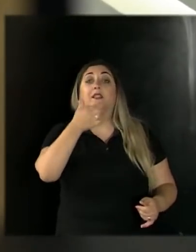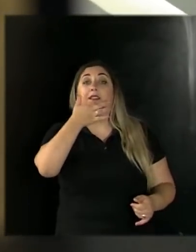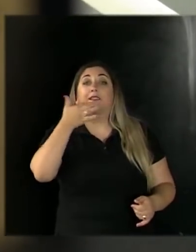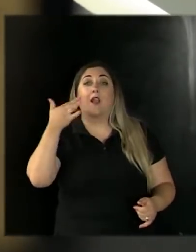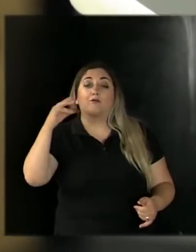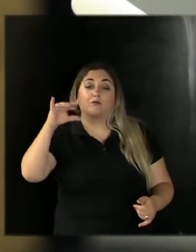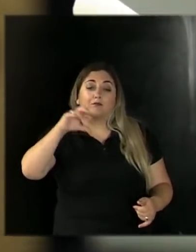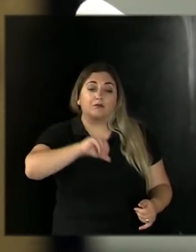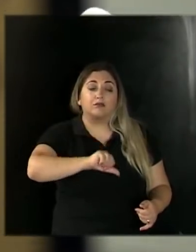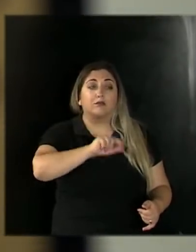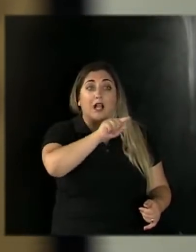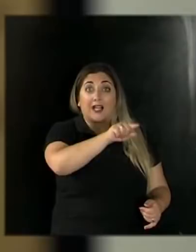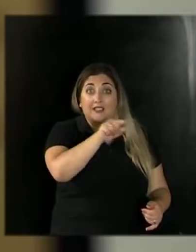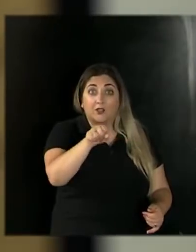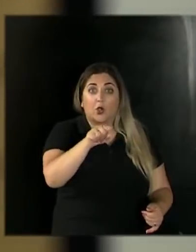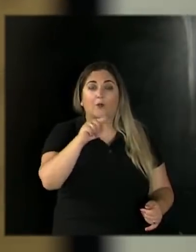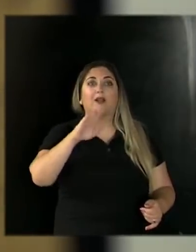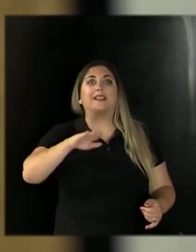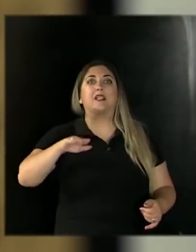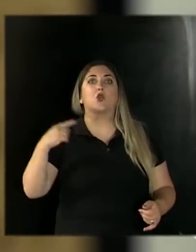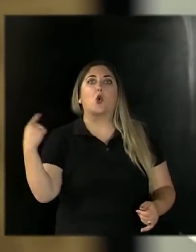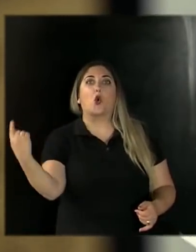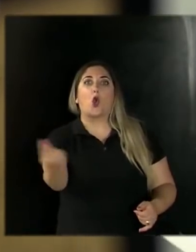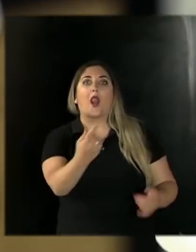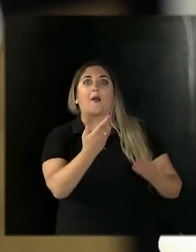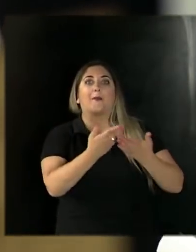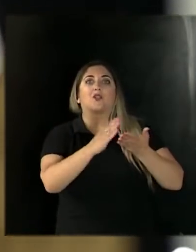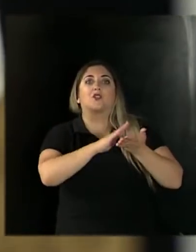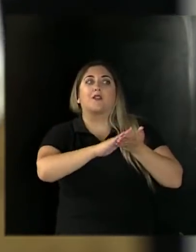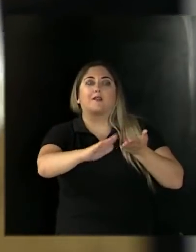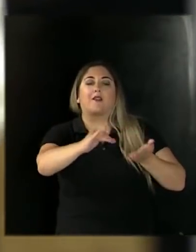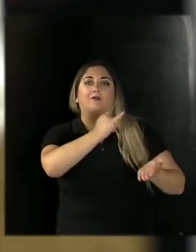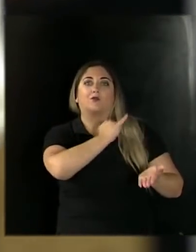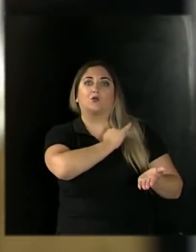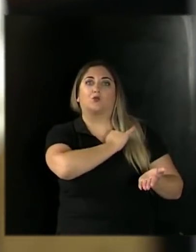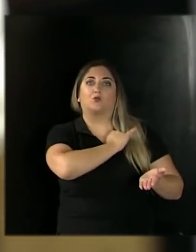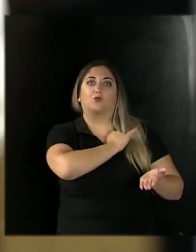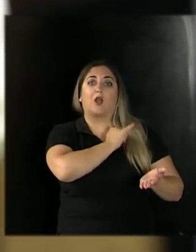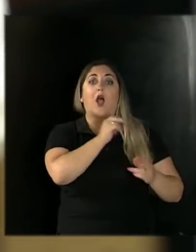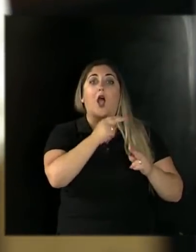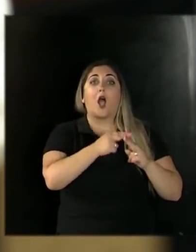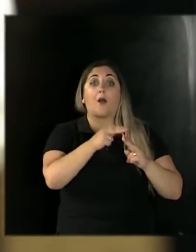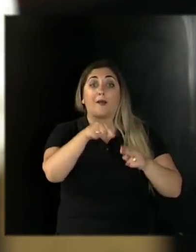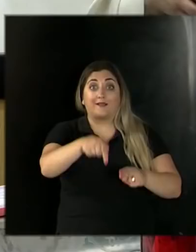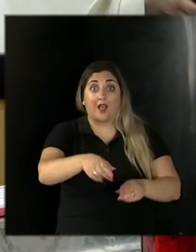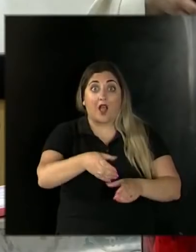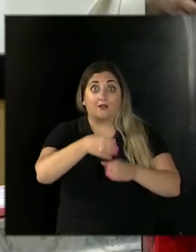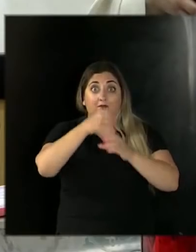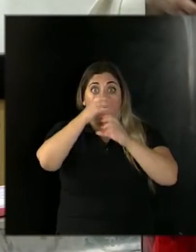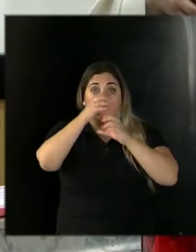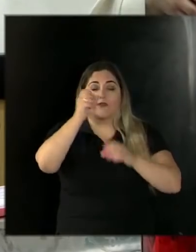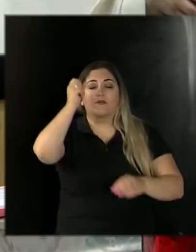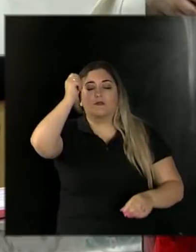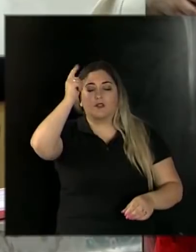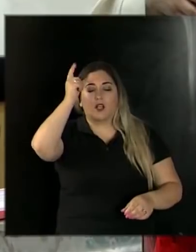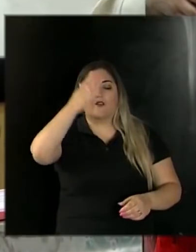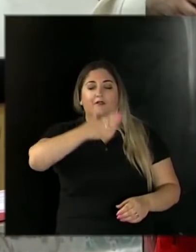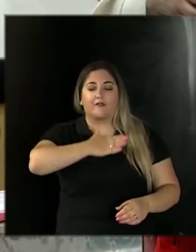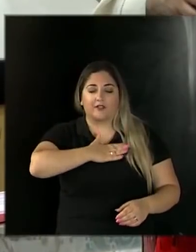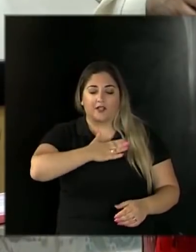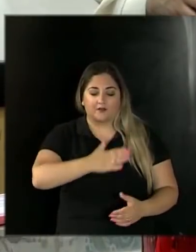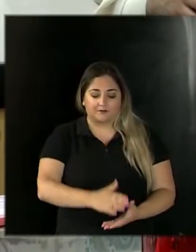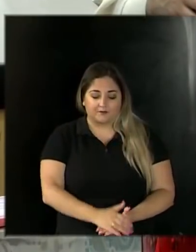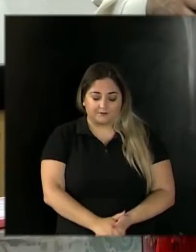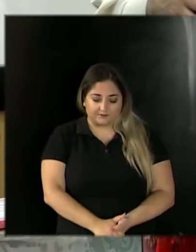li jxerret għalikom u għall-bnedmin kollha għal maħfra ta' dnubiet. Għamlu dan tifkira tiegħi.